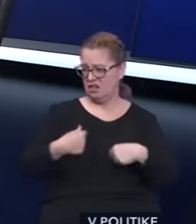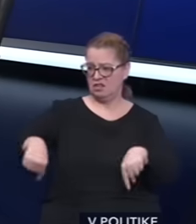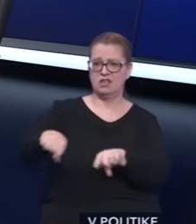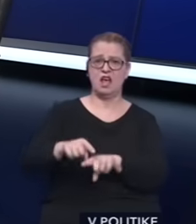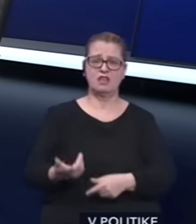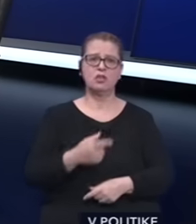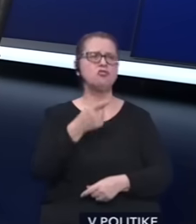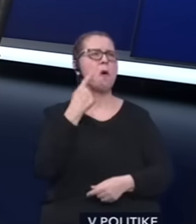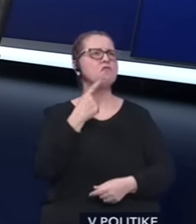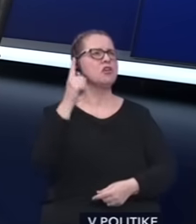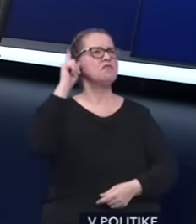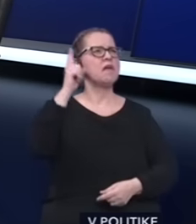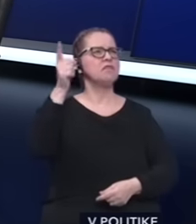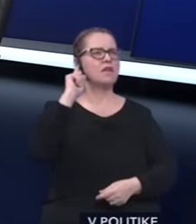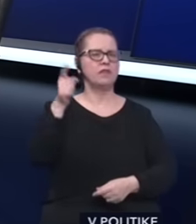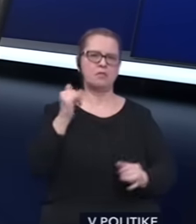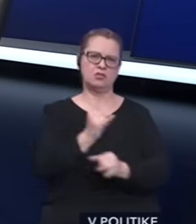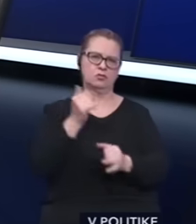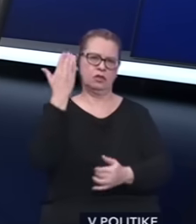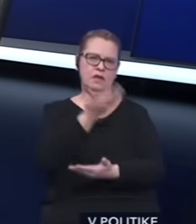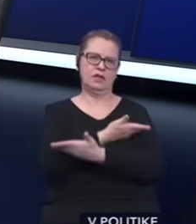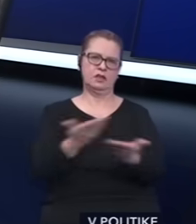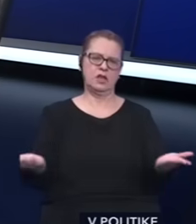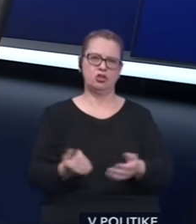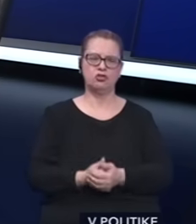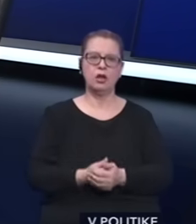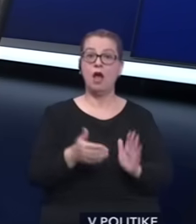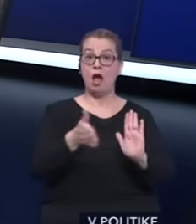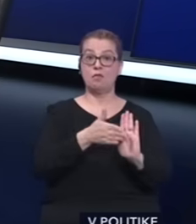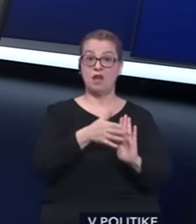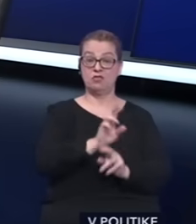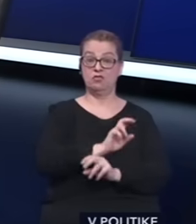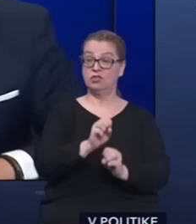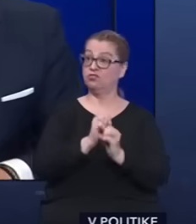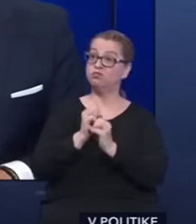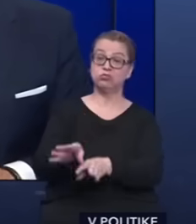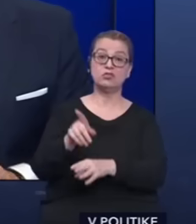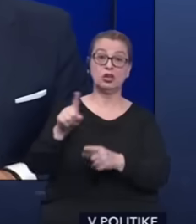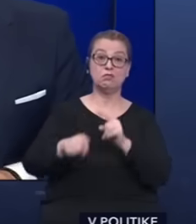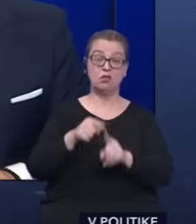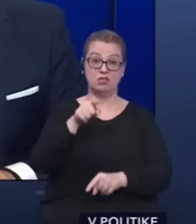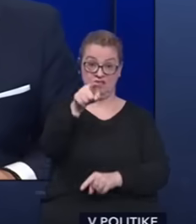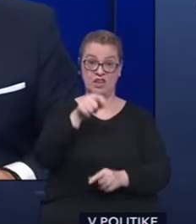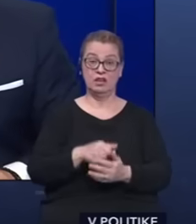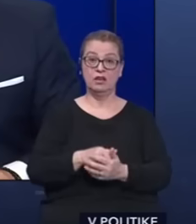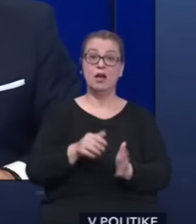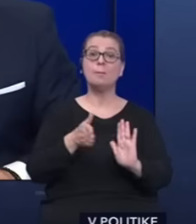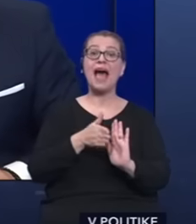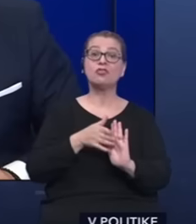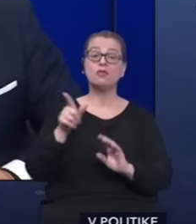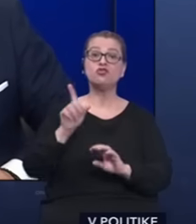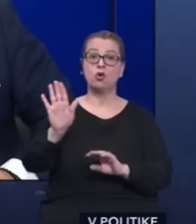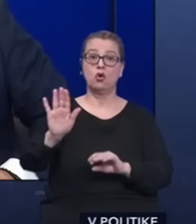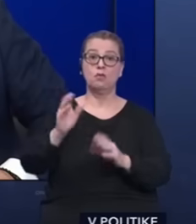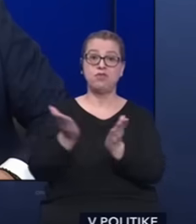a ukázalo sa, že ste len... Dobre, pán Danko, nechajme zareagovať. A Matoviča ste do politiky dostali vy. Matovič je Sulíkové dieťa.